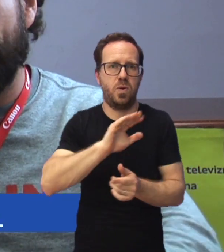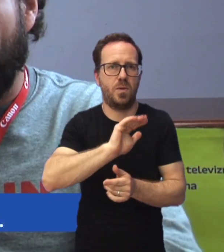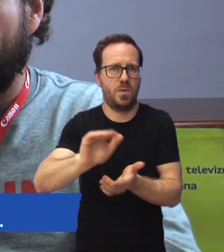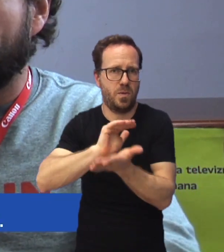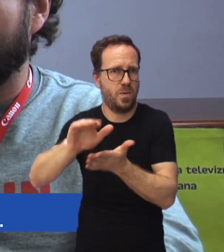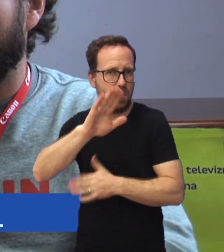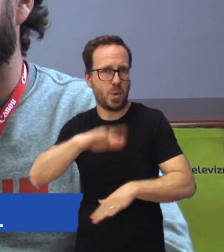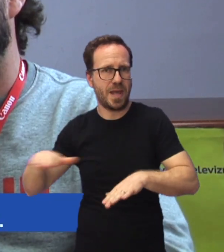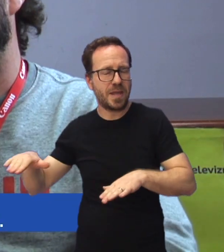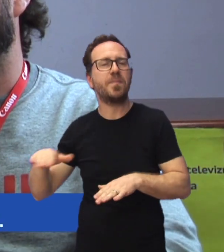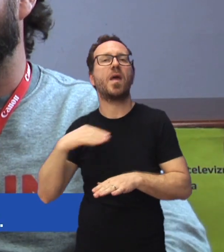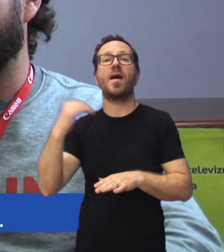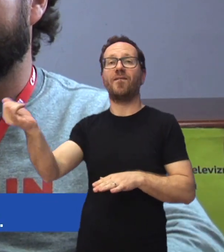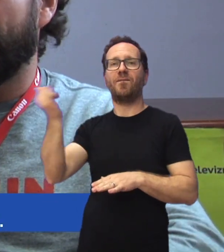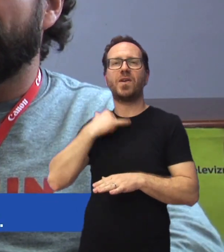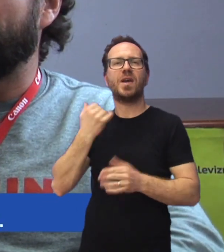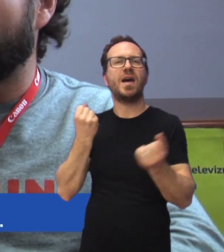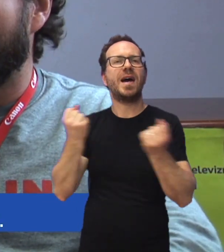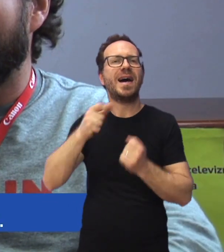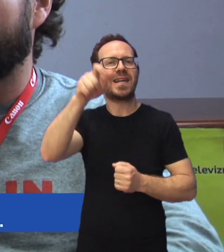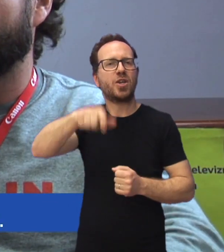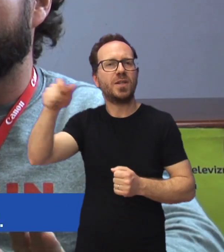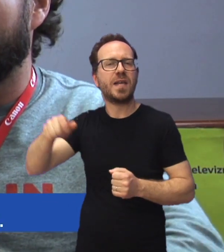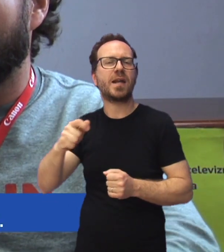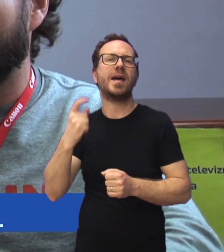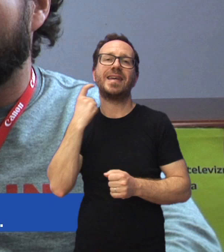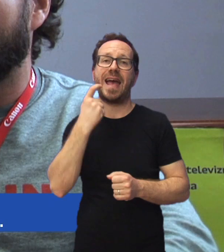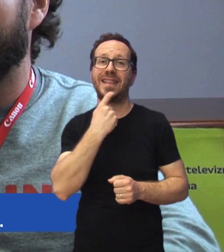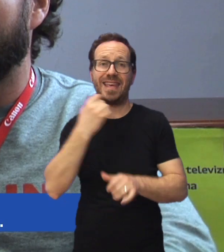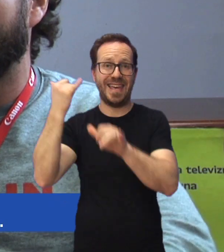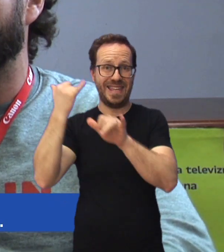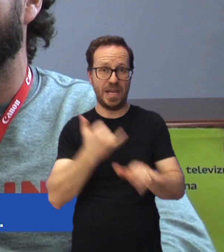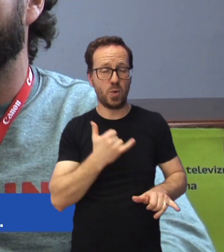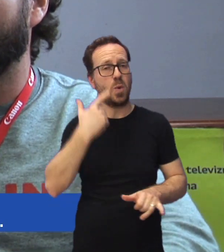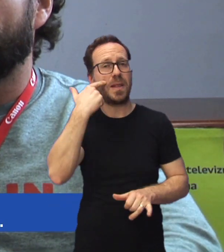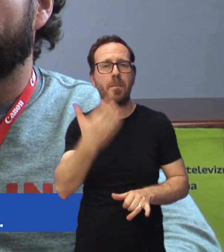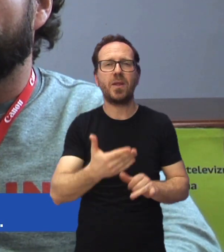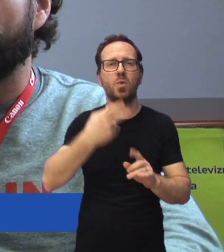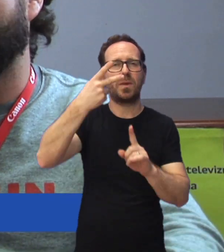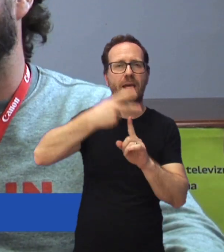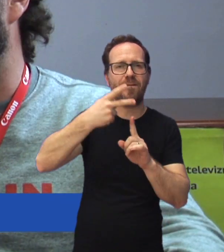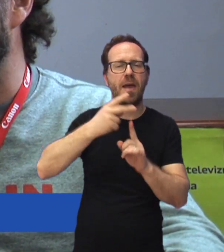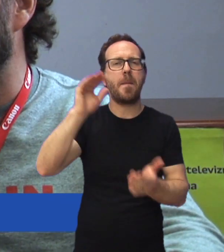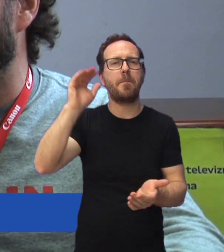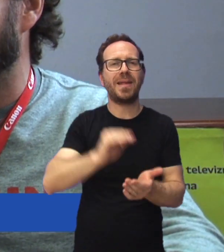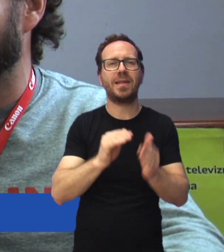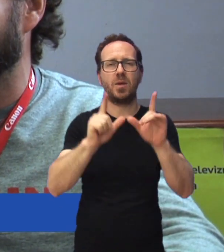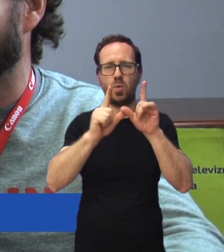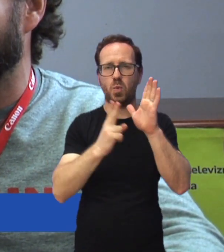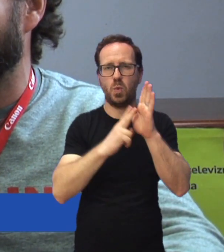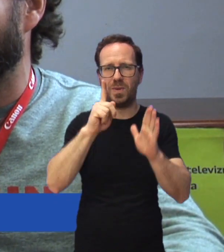A byl jsem rád, když mě oslovil režisér Janek Jirků a začali jsme spolu dělat TV Mini Uni, což je pořad pro